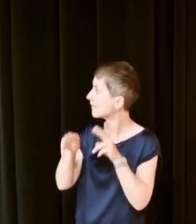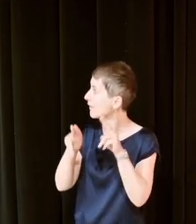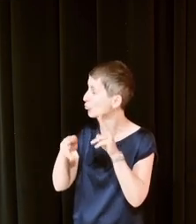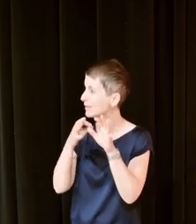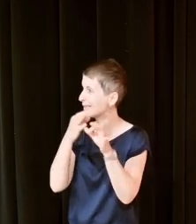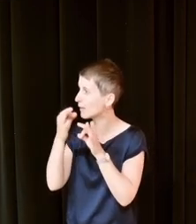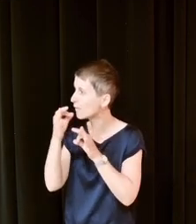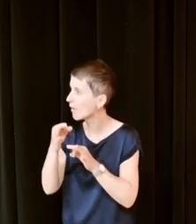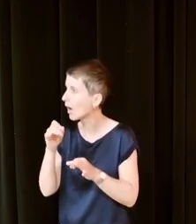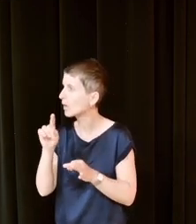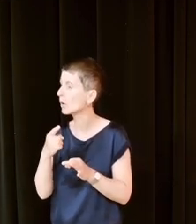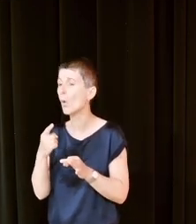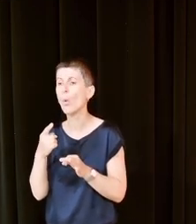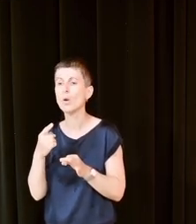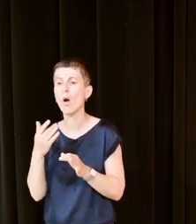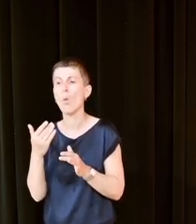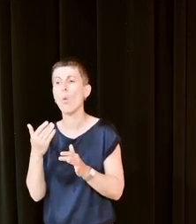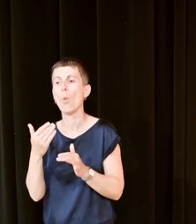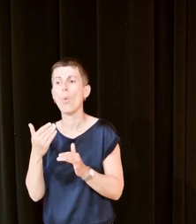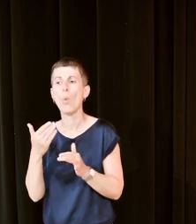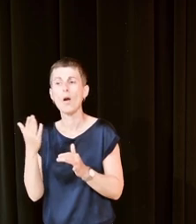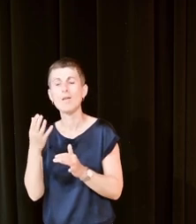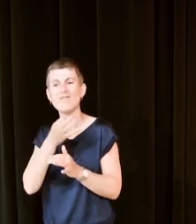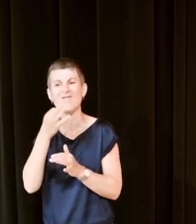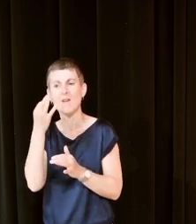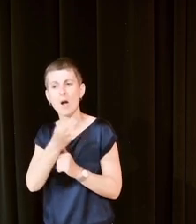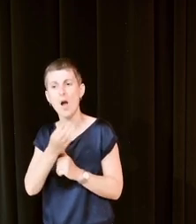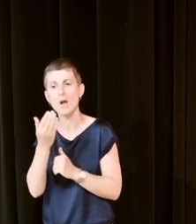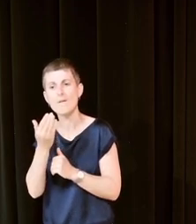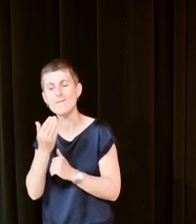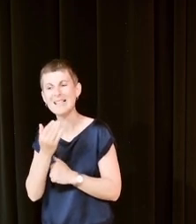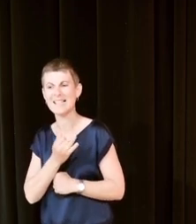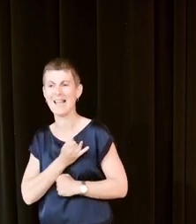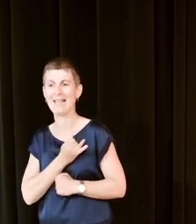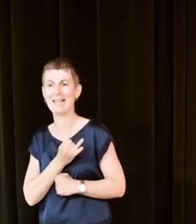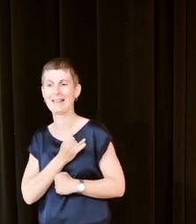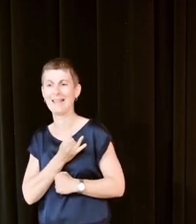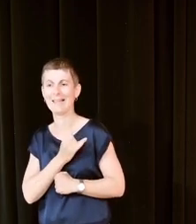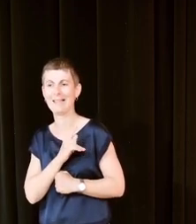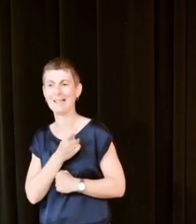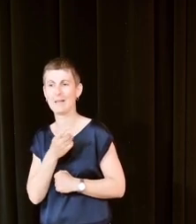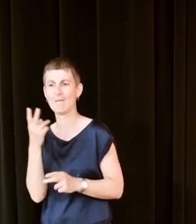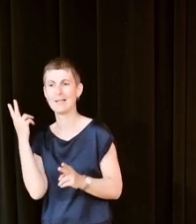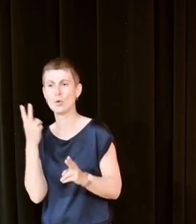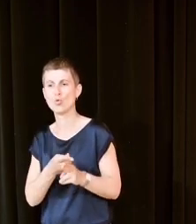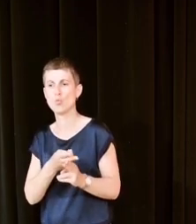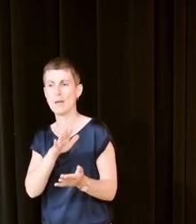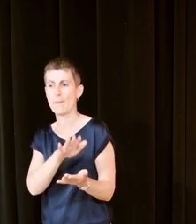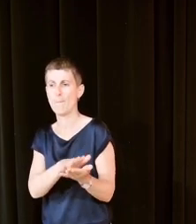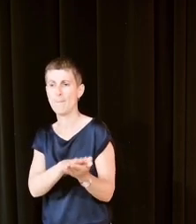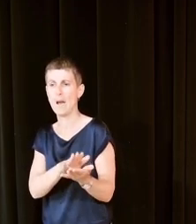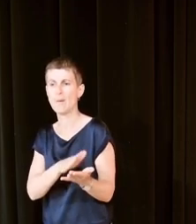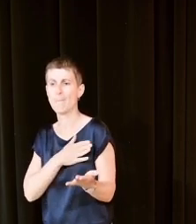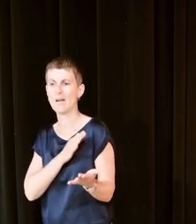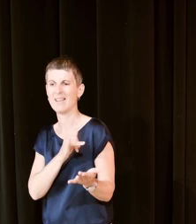auch erzählend, wo es um die Frage geht, was ist das, was da als Identität, ich sag's mal so, übrig bleibt, wenn ich